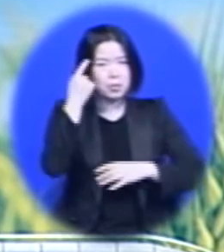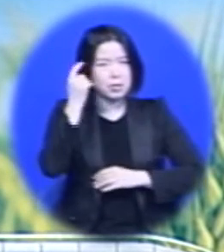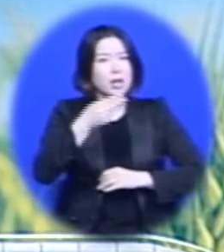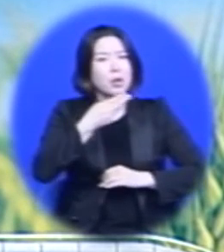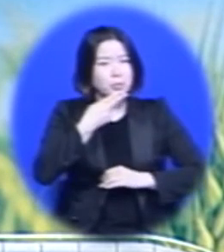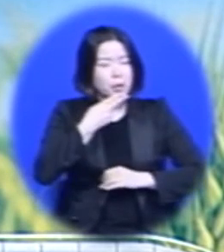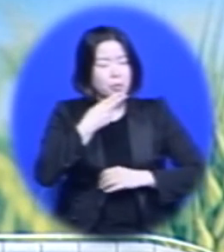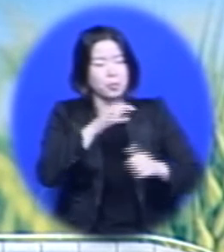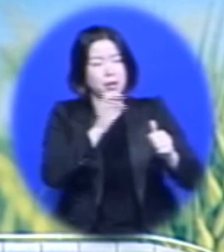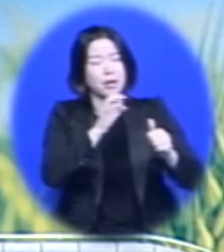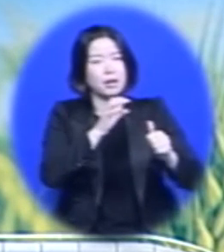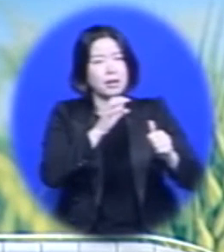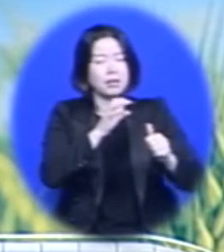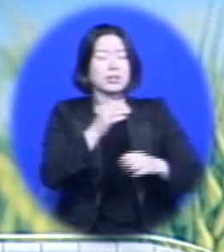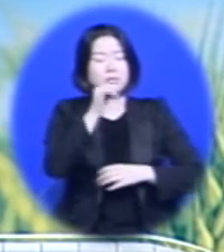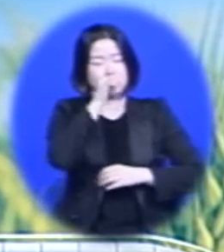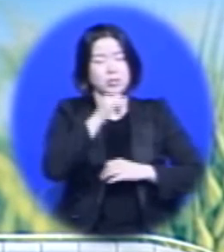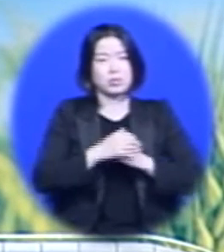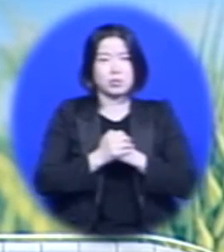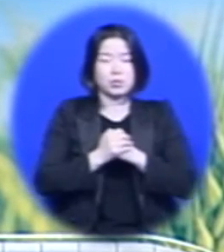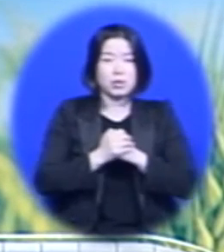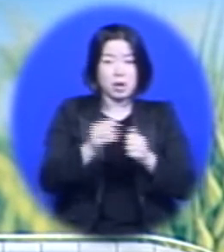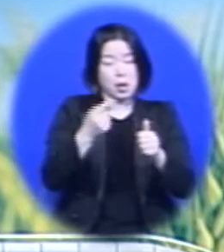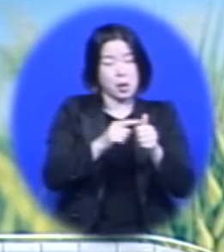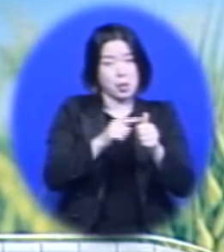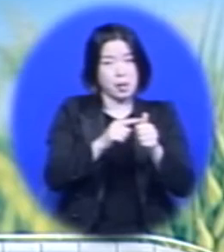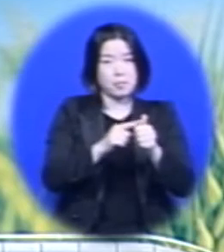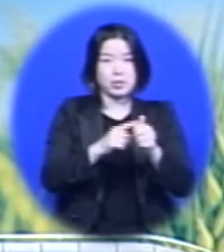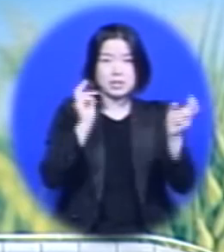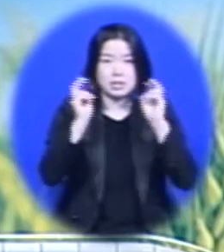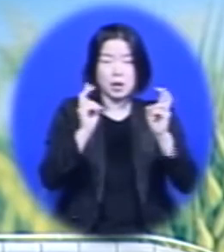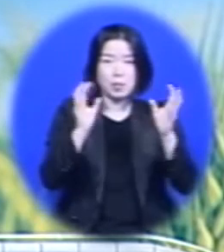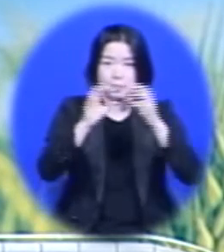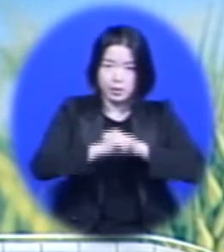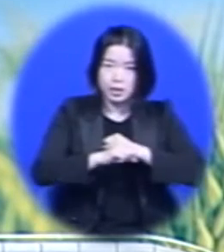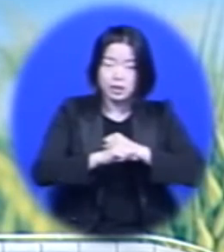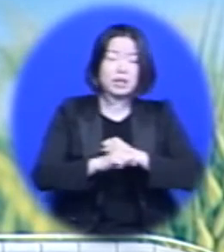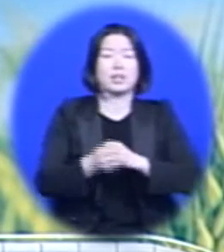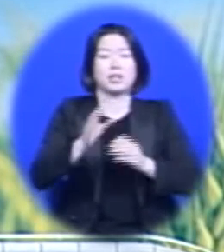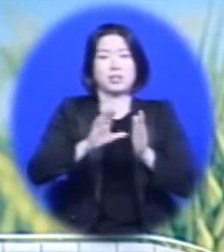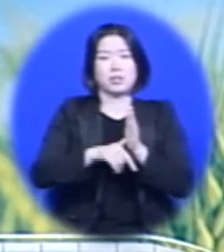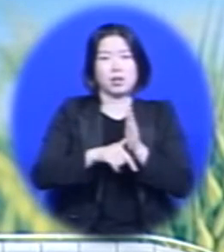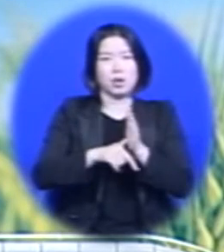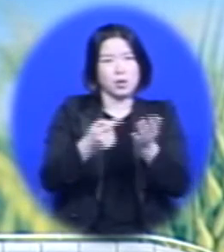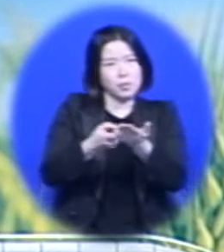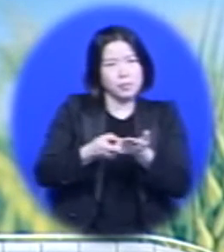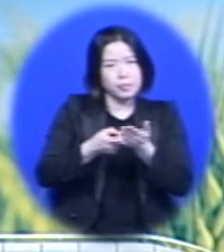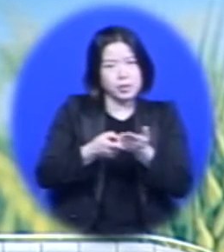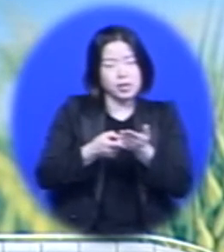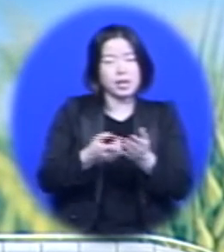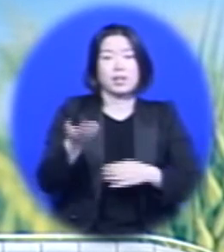없는 사람이라고. 남편이 파산을 했는데 뭘 하나라도 아껴 써야 될때 무슨 파티를